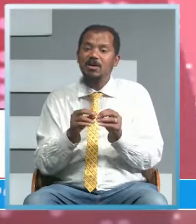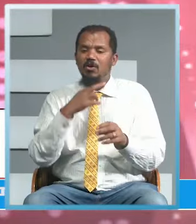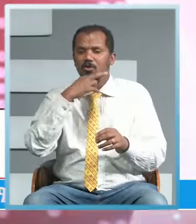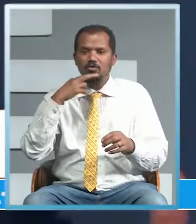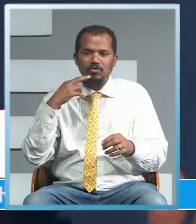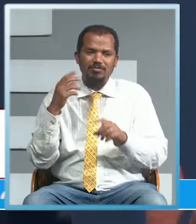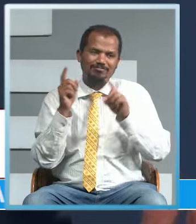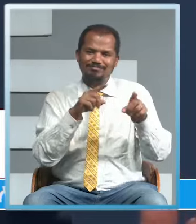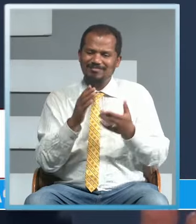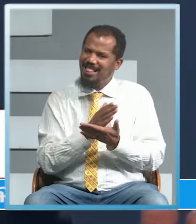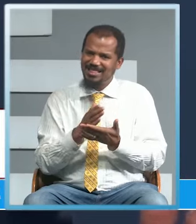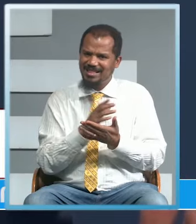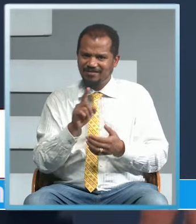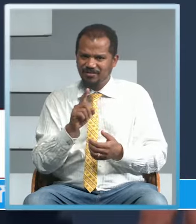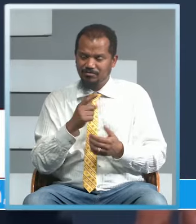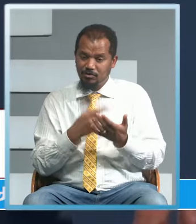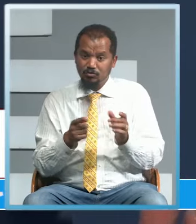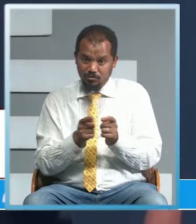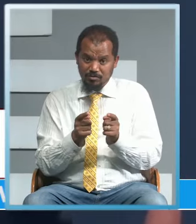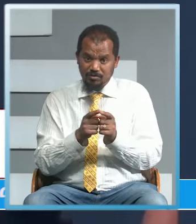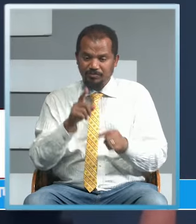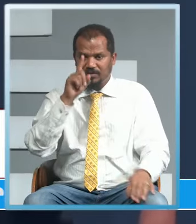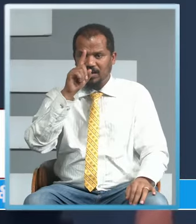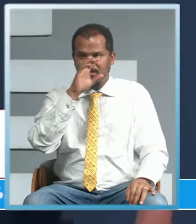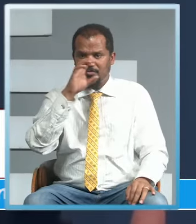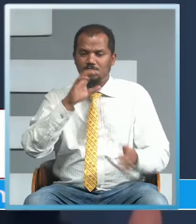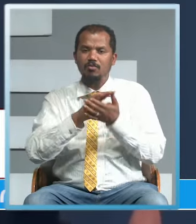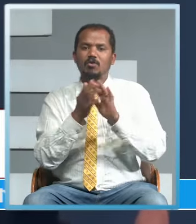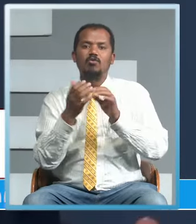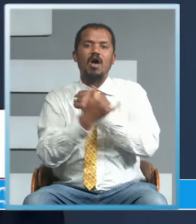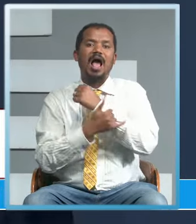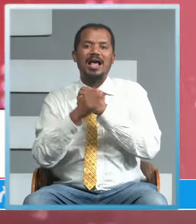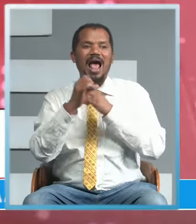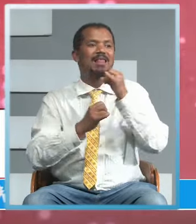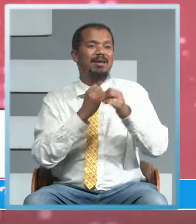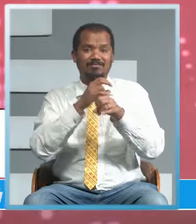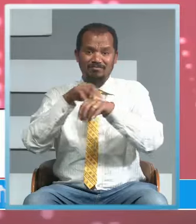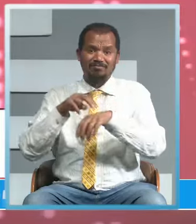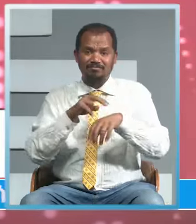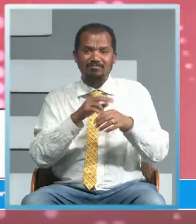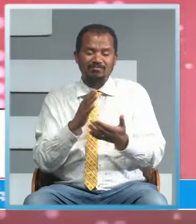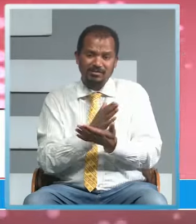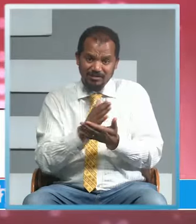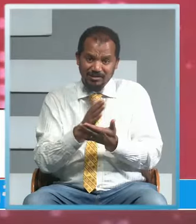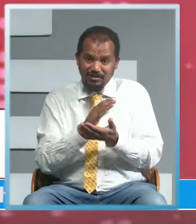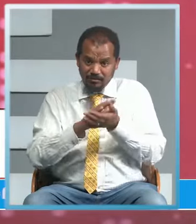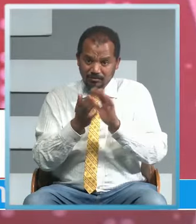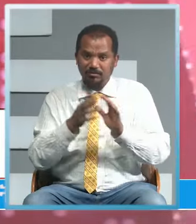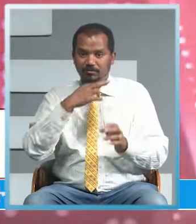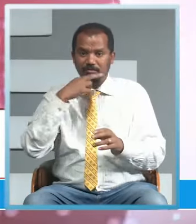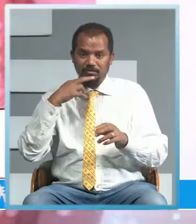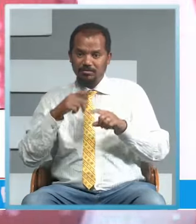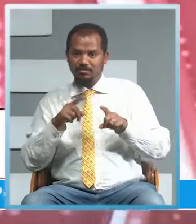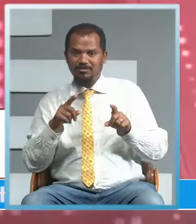በዚሁ ስብሰባ ላይ ሩሲያ አልተሳተፈችም። በዚሁ ስብሰባ 100 የሚሆኑ ሀገራትና ዓለም አቀፍ ተቋማት የተሳተፉ